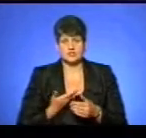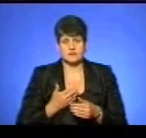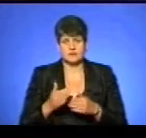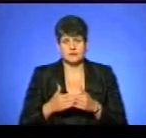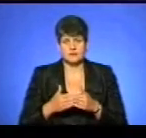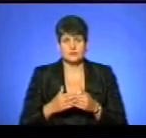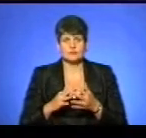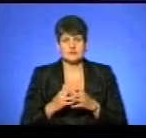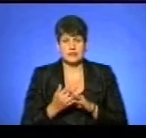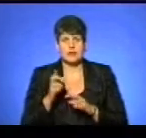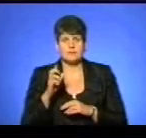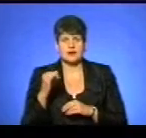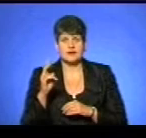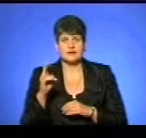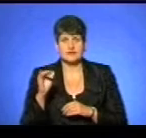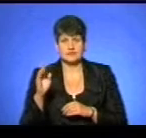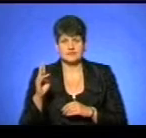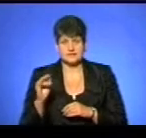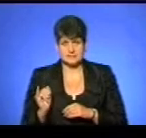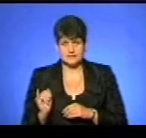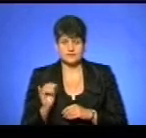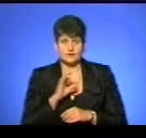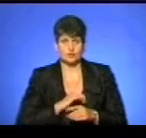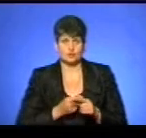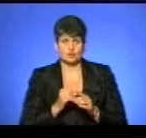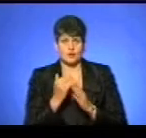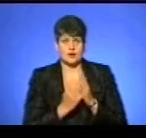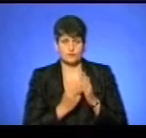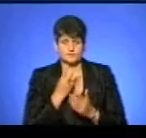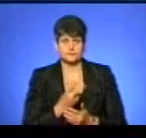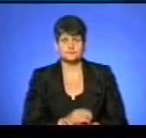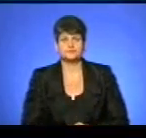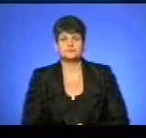селі Байківцях, і вона, власне, скористалася цією програмою. Будь